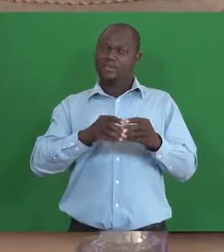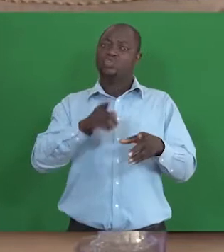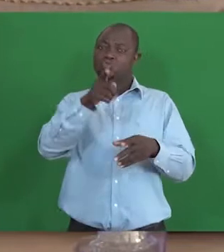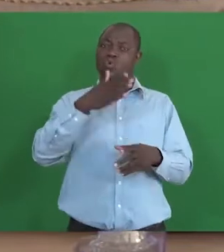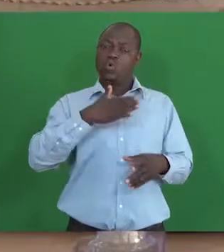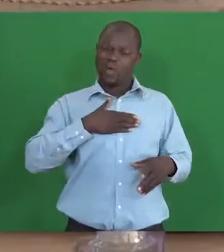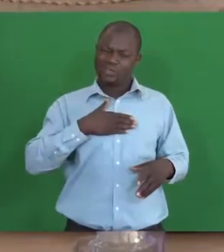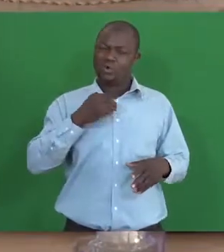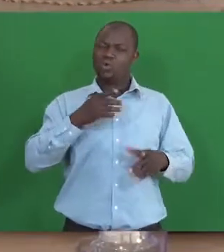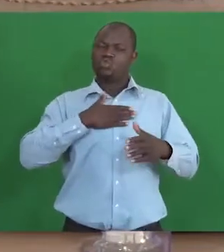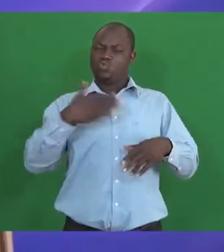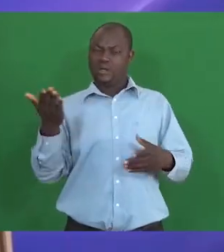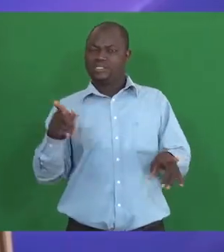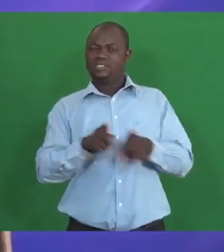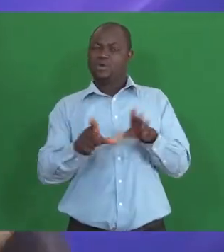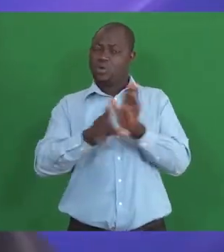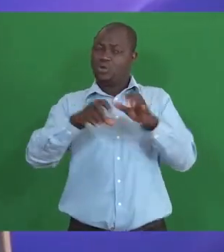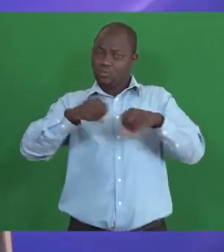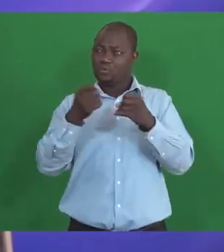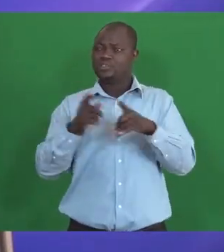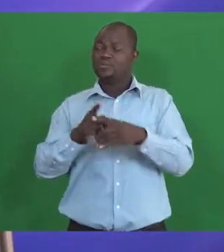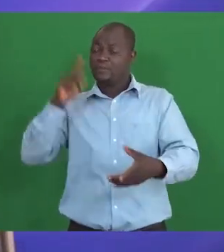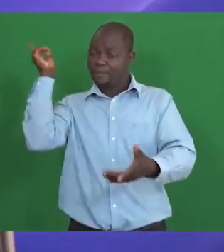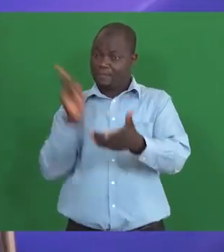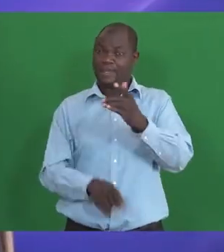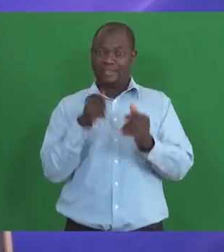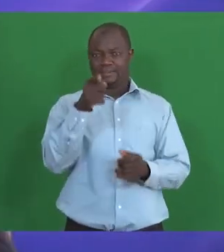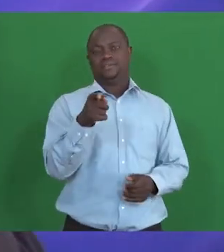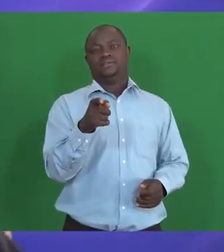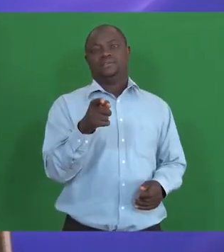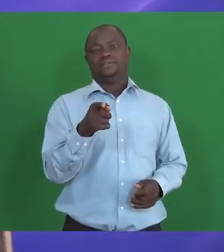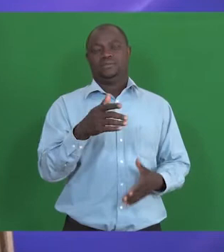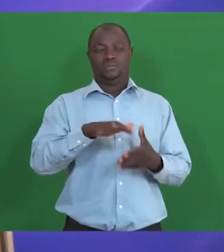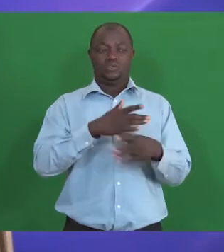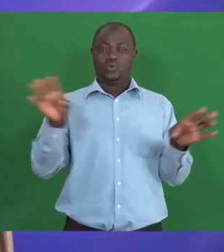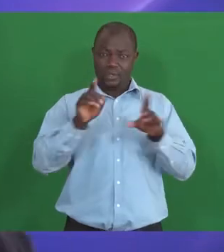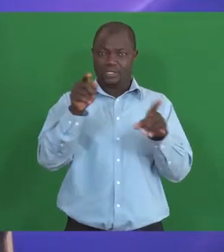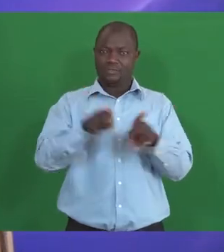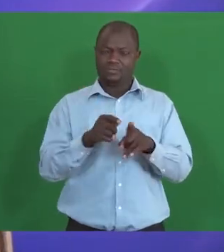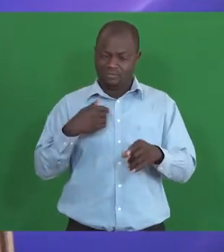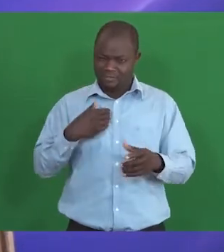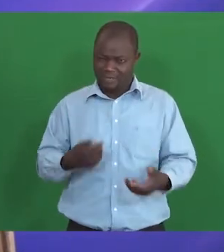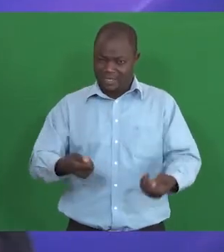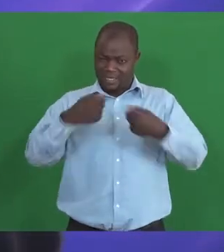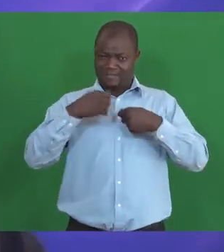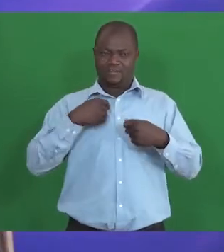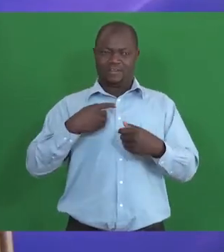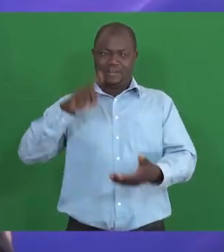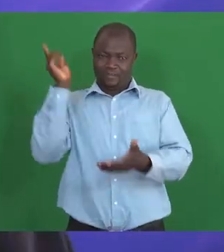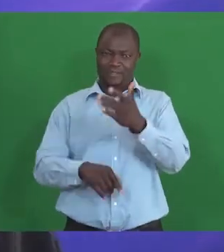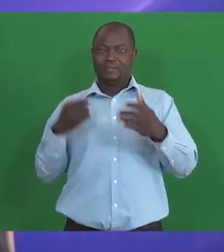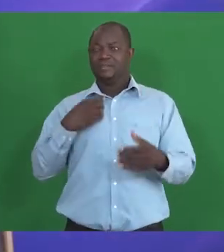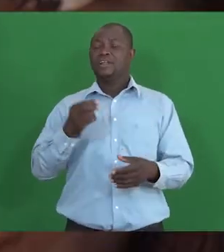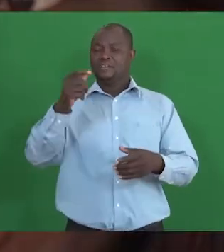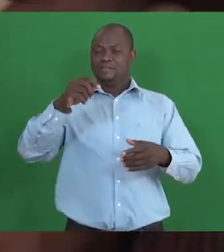uchida usingade palo inenge washikora mutemo, mambo wano kumwira izo chokwadi. Saka nukuti basa hilo takaripu wakuti tuku umwire hii, ukango shikora